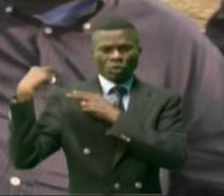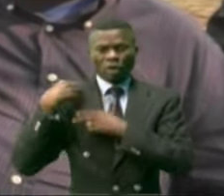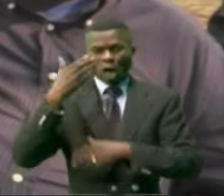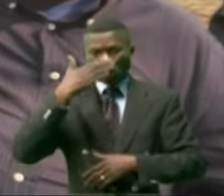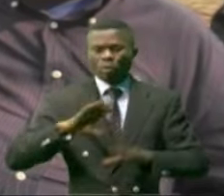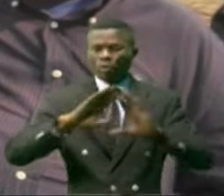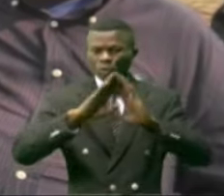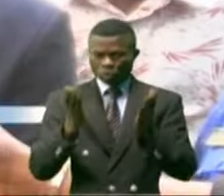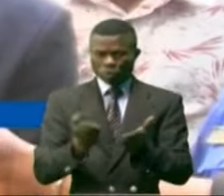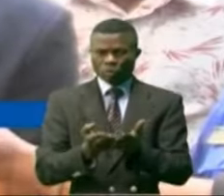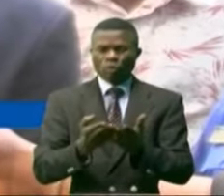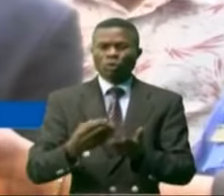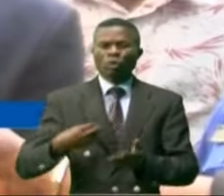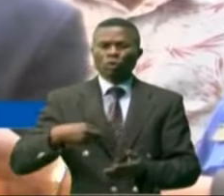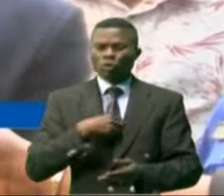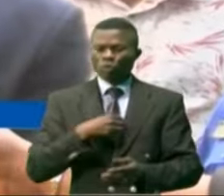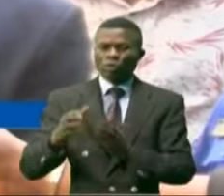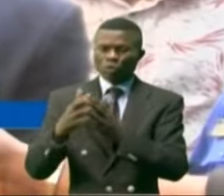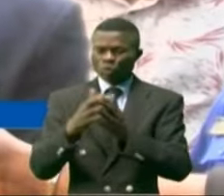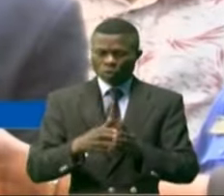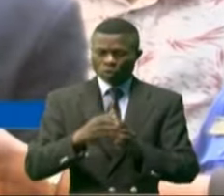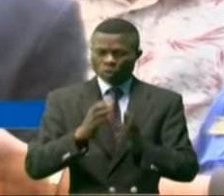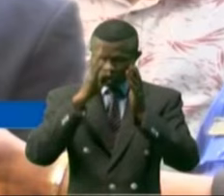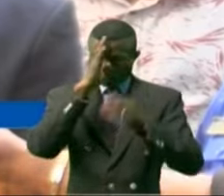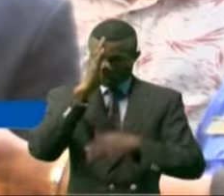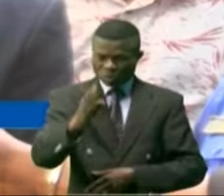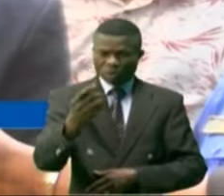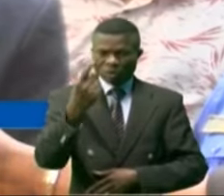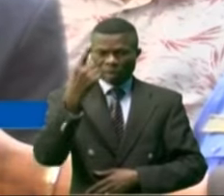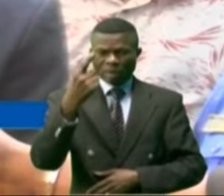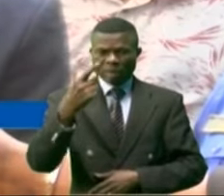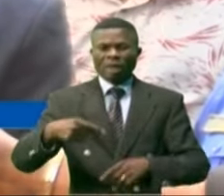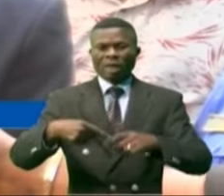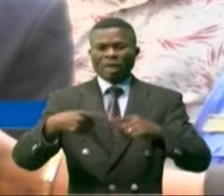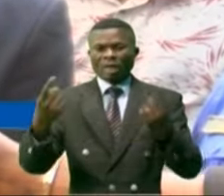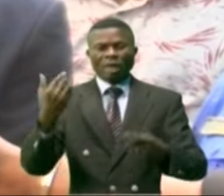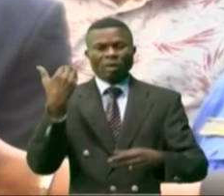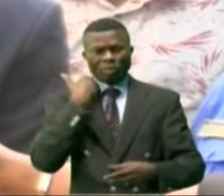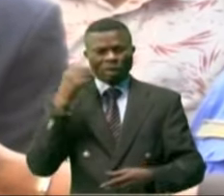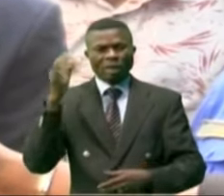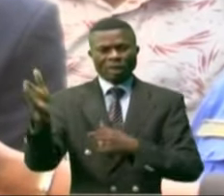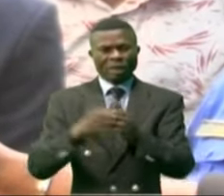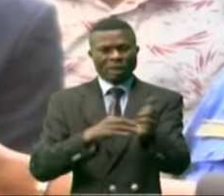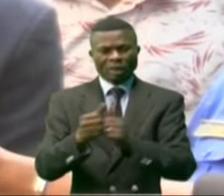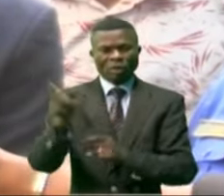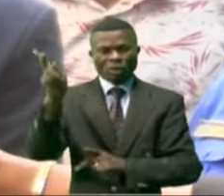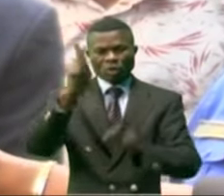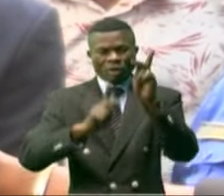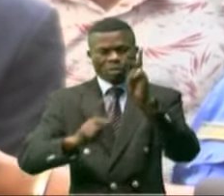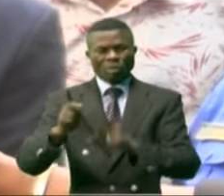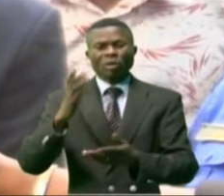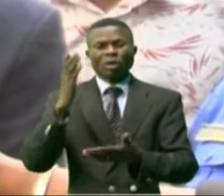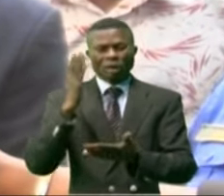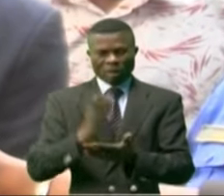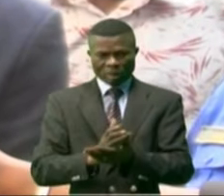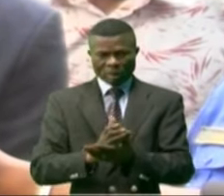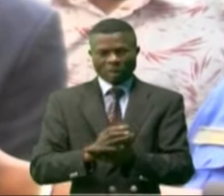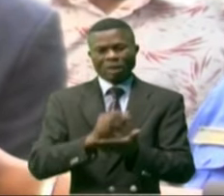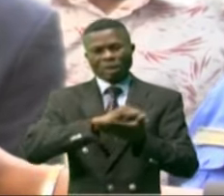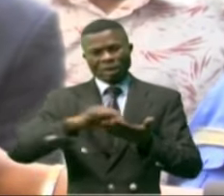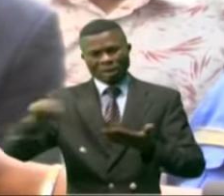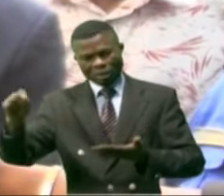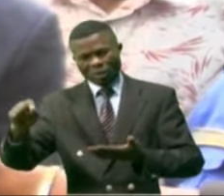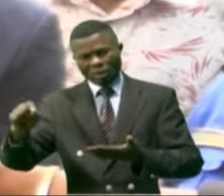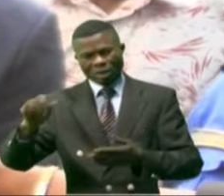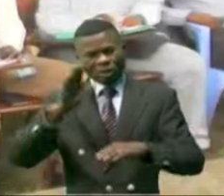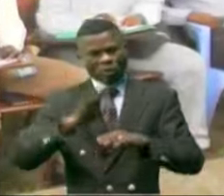ensemble, nous devons marcher pour que l'ennemi qui vient toujours déranger la population soit hors d'état de